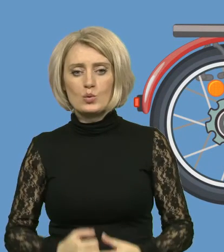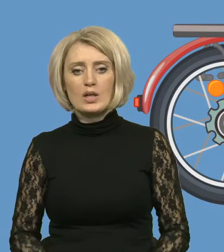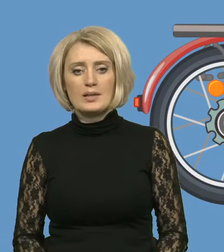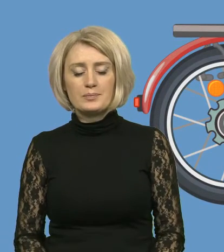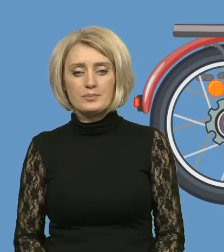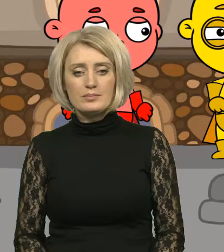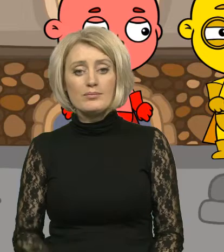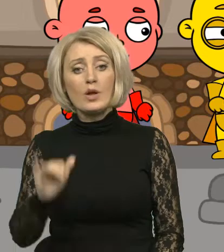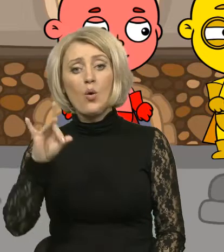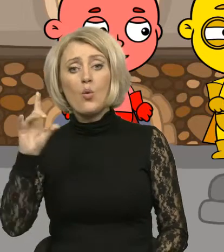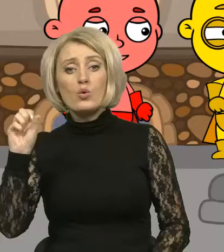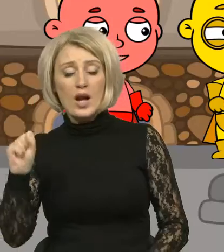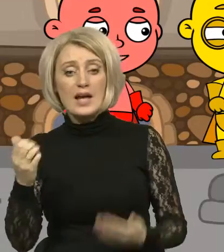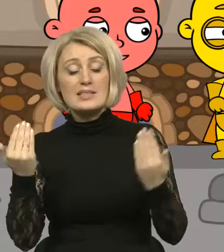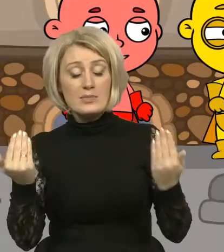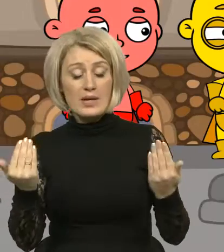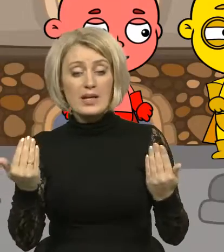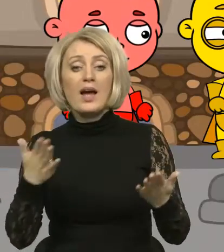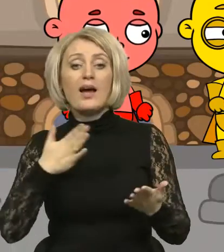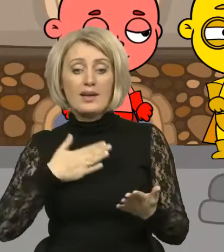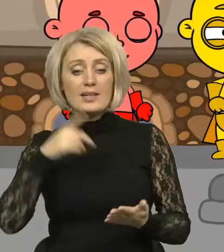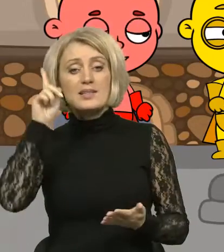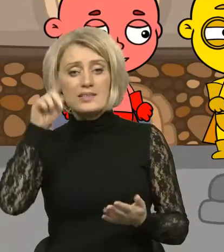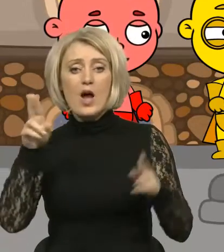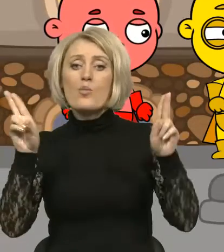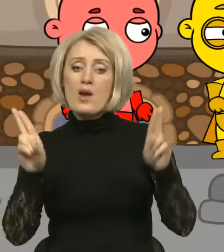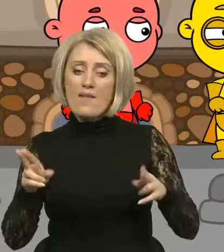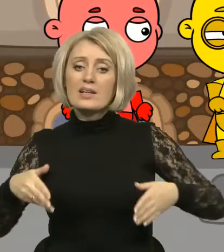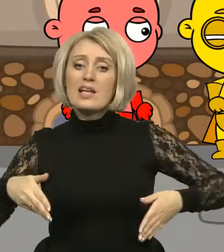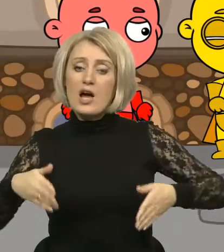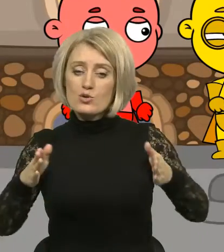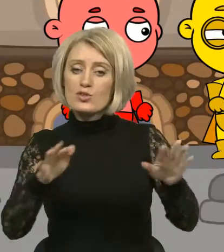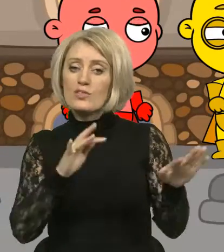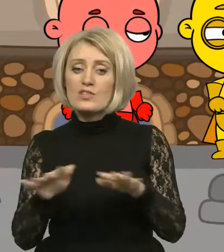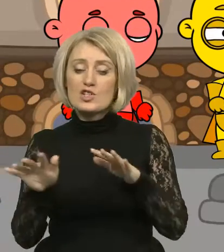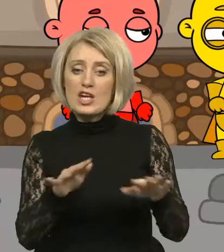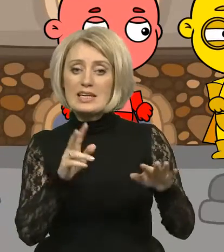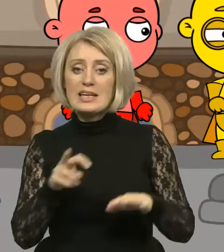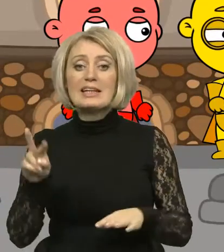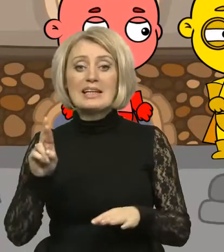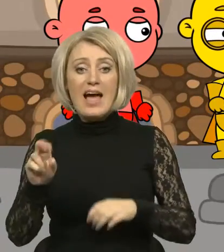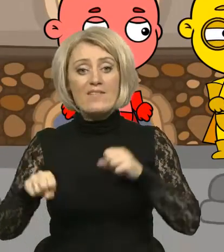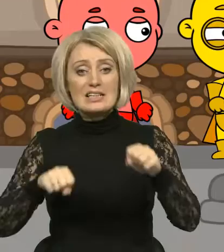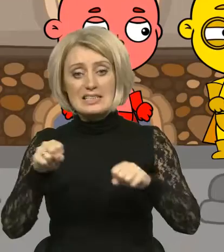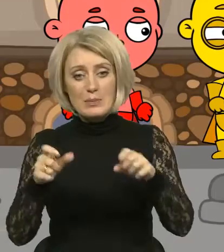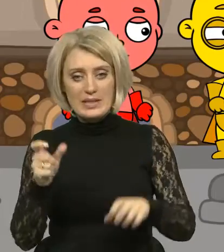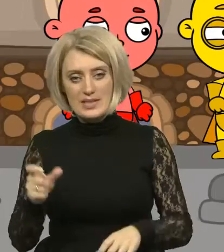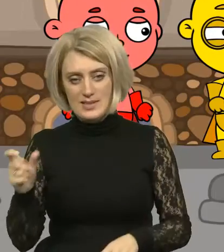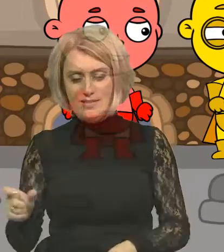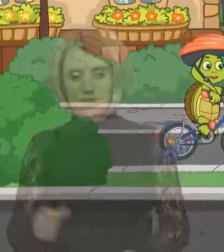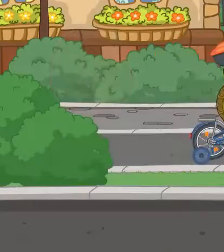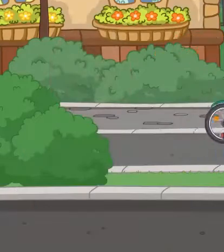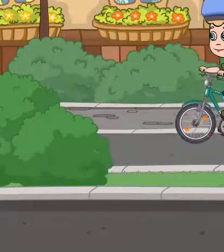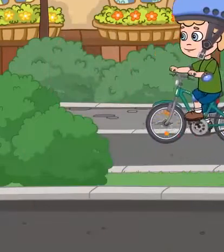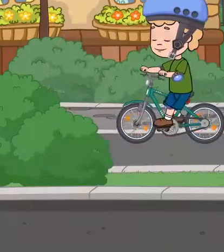суток? Ура! Теперь я знаю правила дорожного движения для велосипедистов!